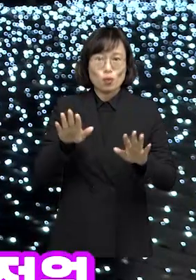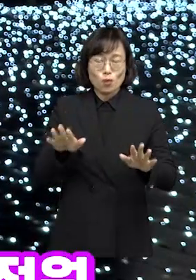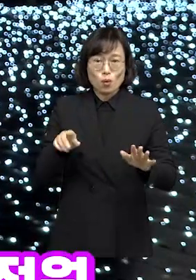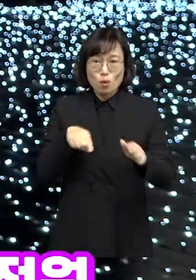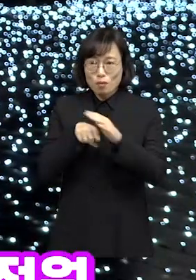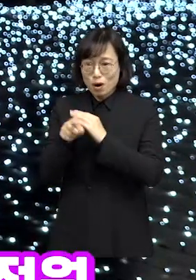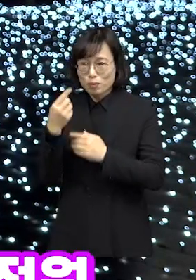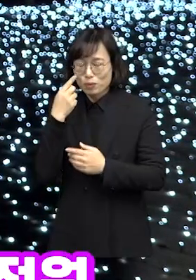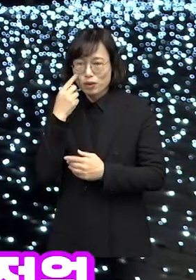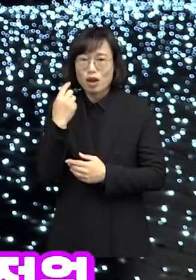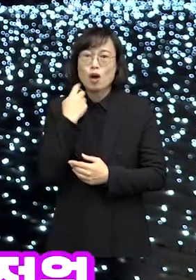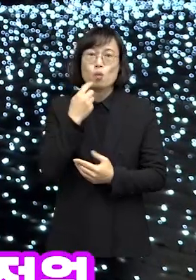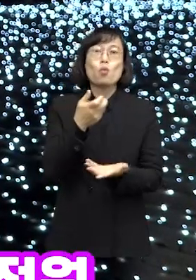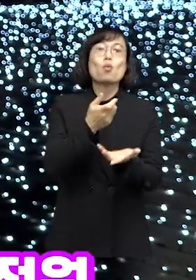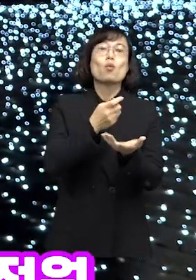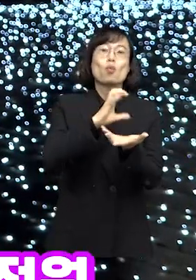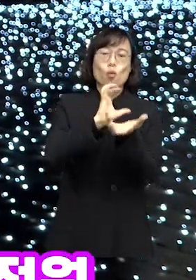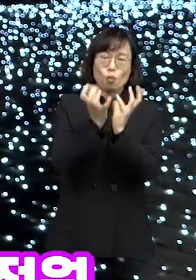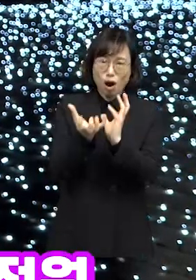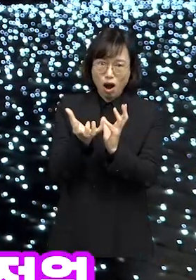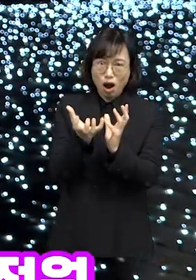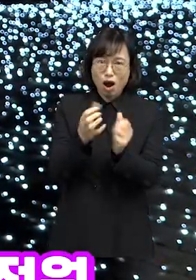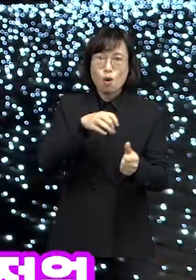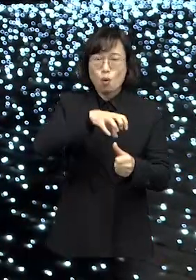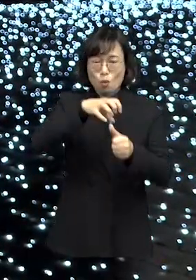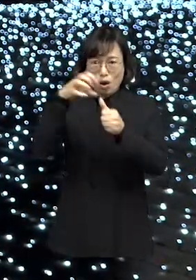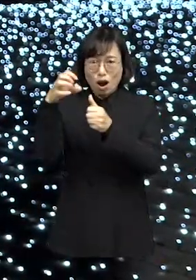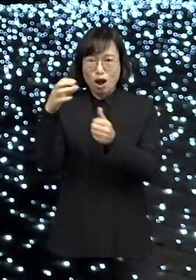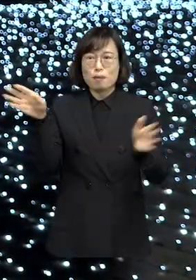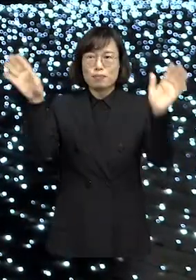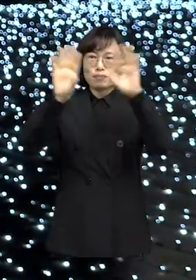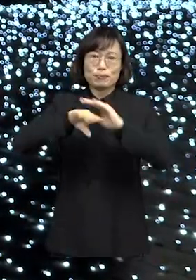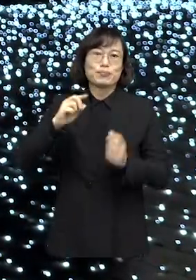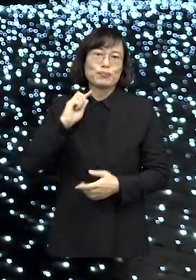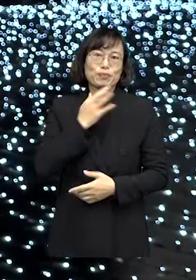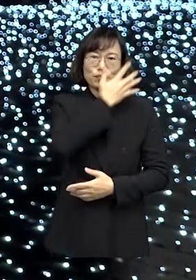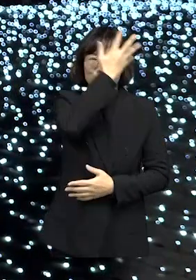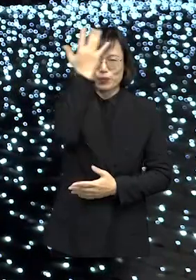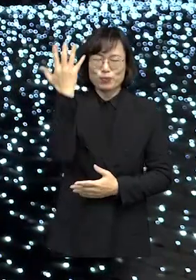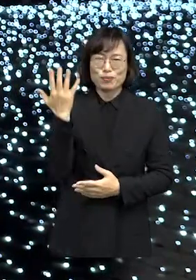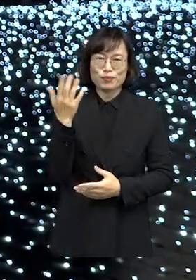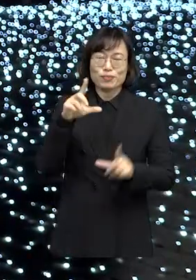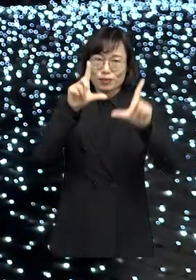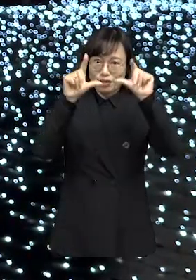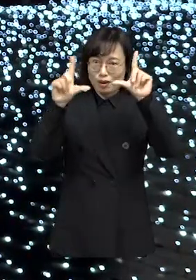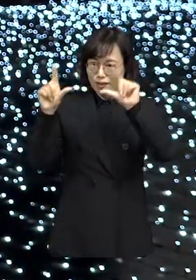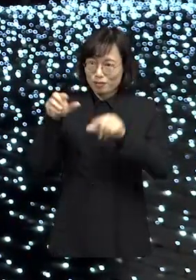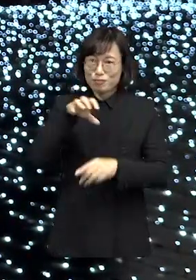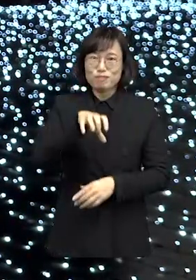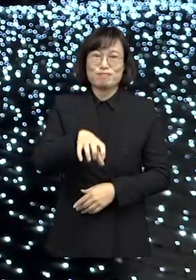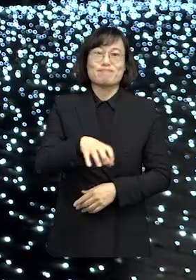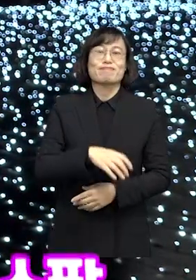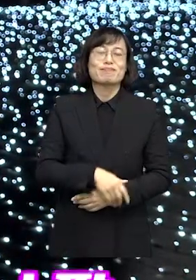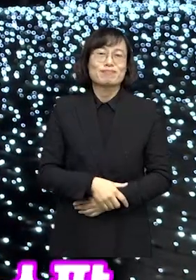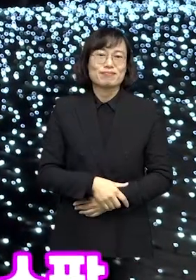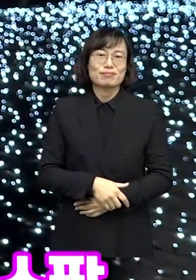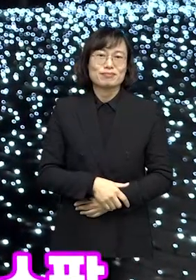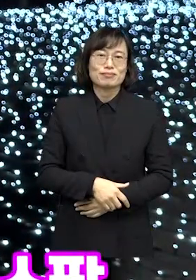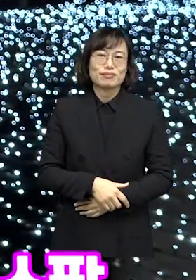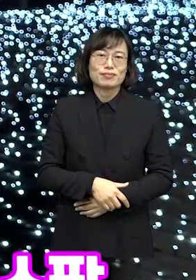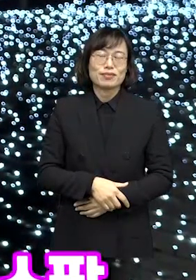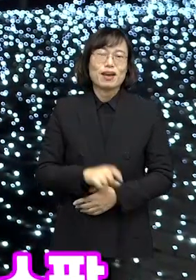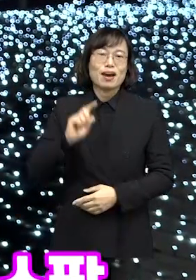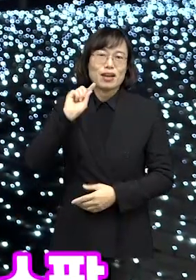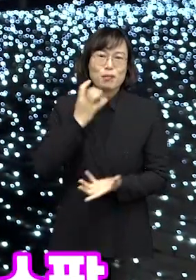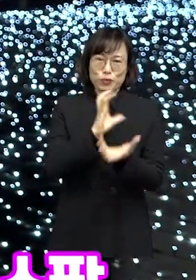오늘 이곳을 찾으니 그때 국화 조형물을 활용해서 밤에도 아름다운 포토스팟이 탄생했는데요. 예쁜